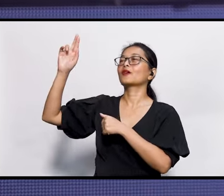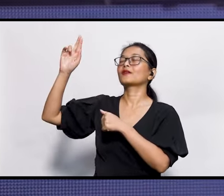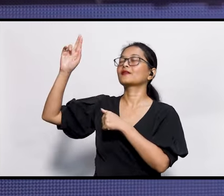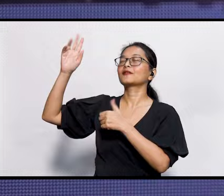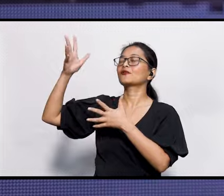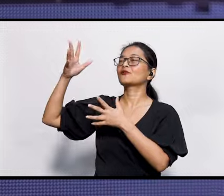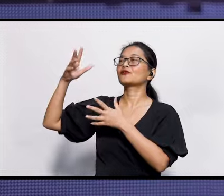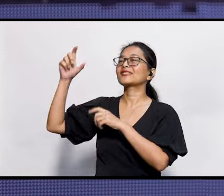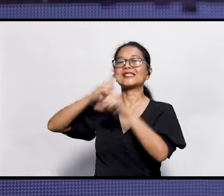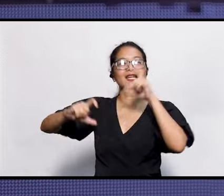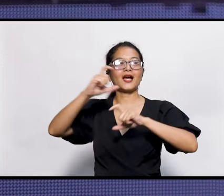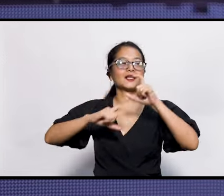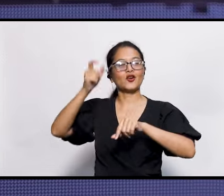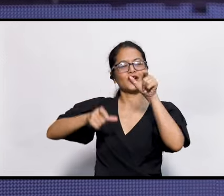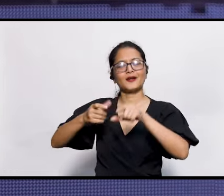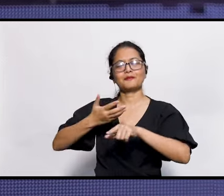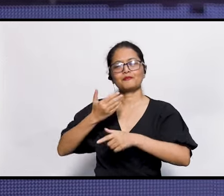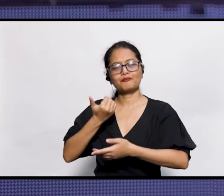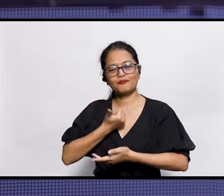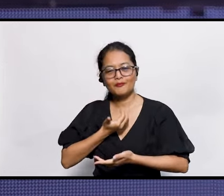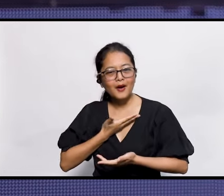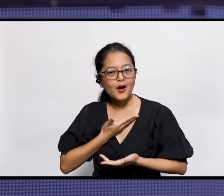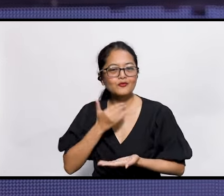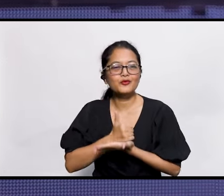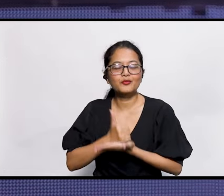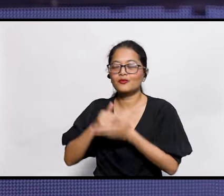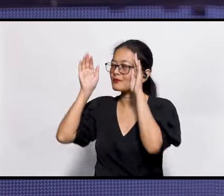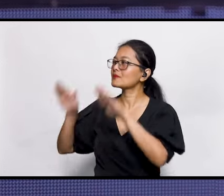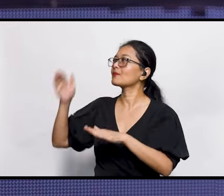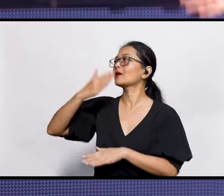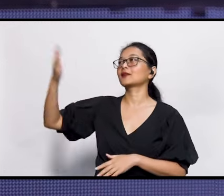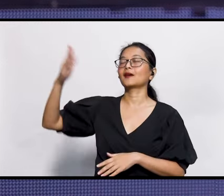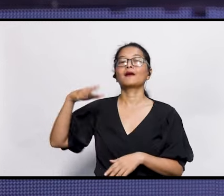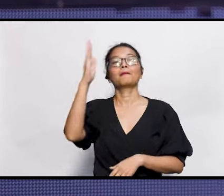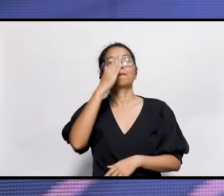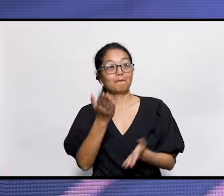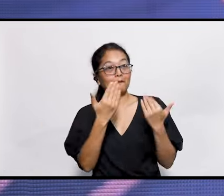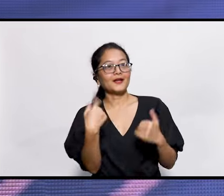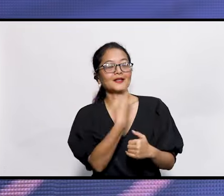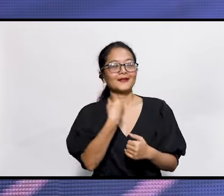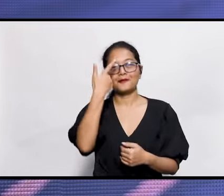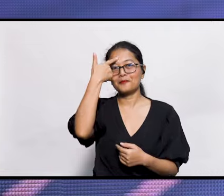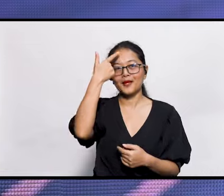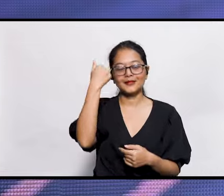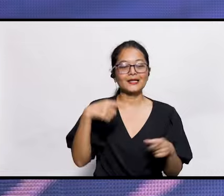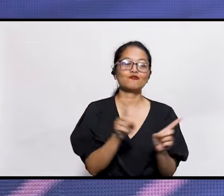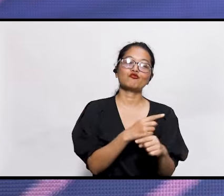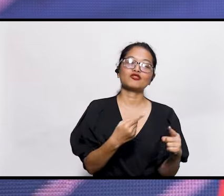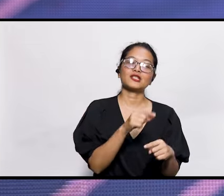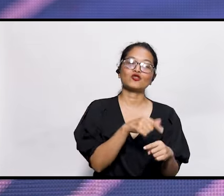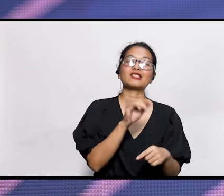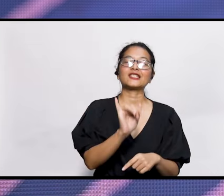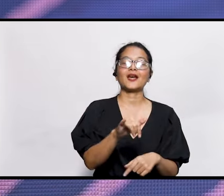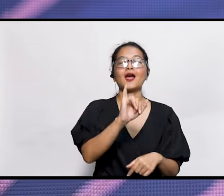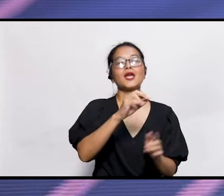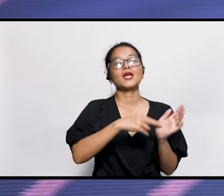worshipipper so kita belajar bersama-sama bagaimana music ini enggak sekedar industri saja